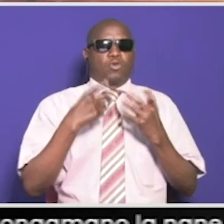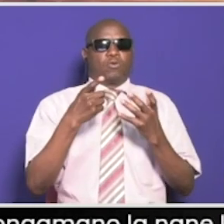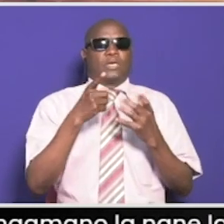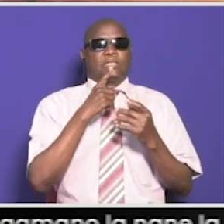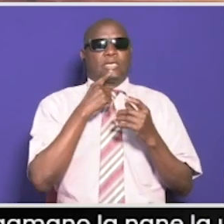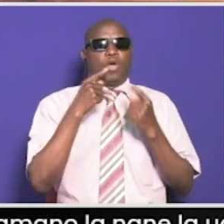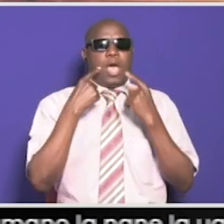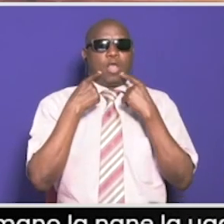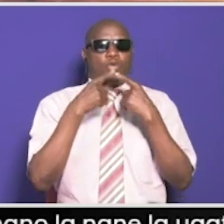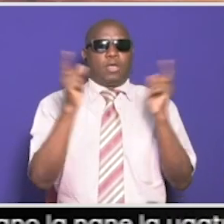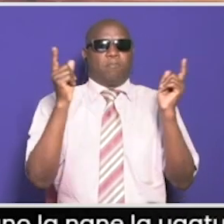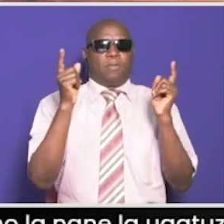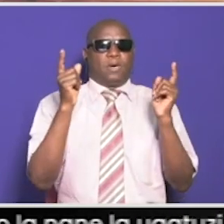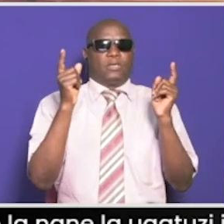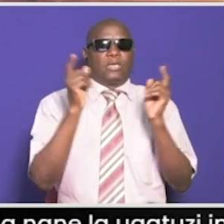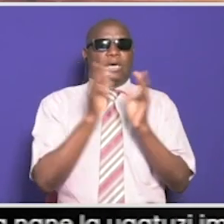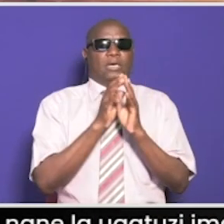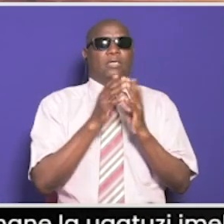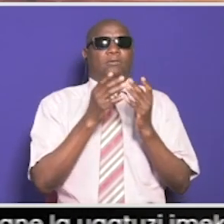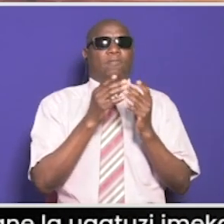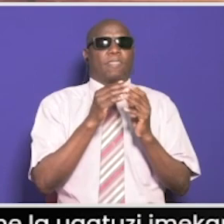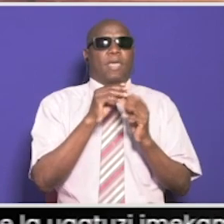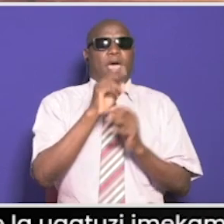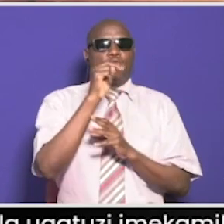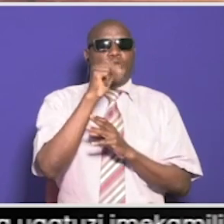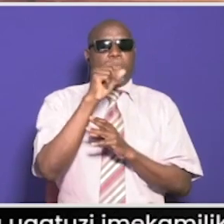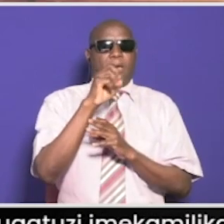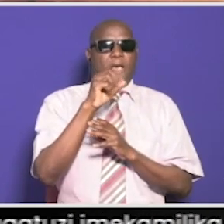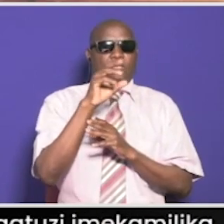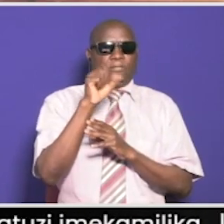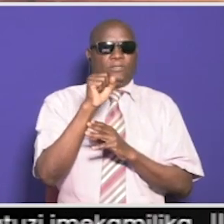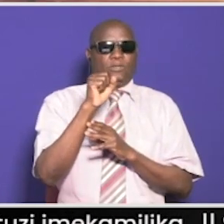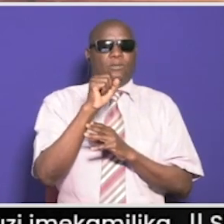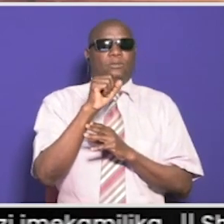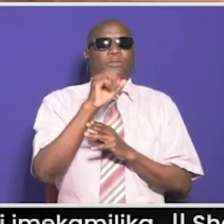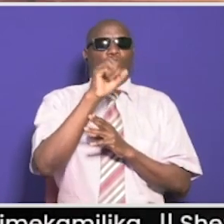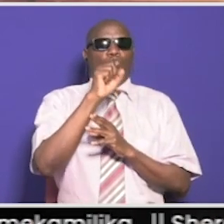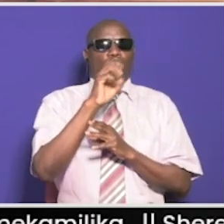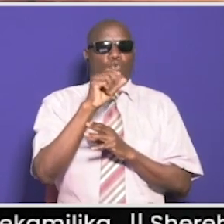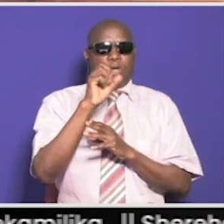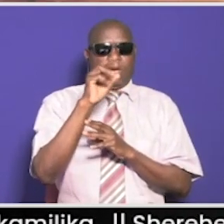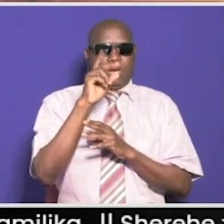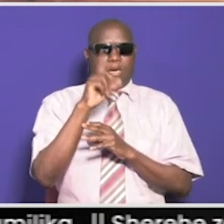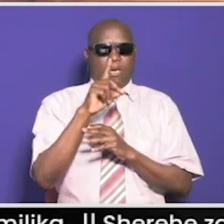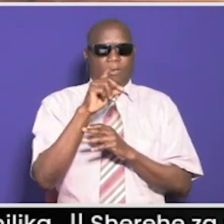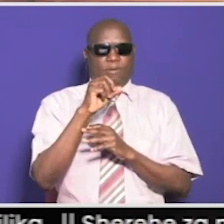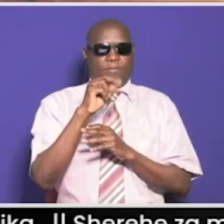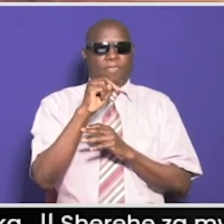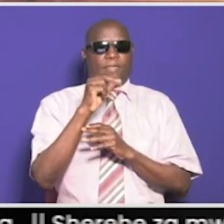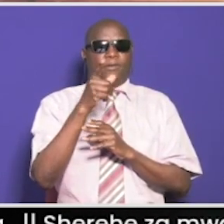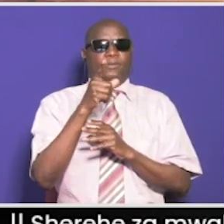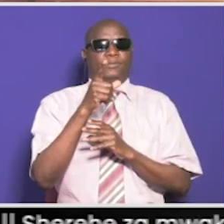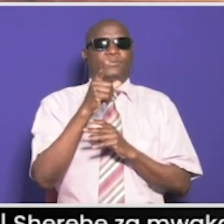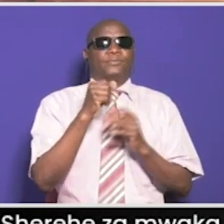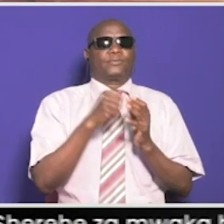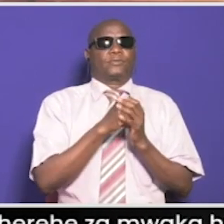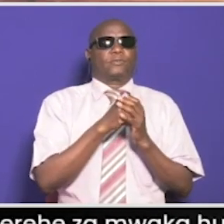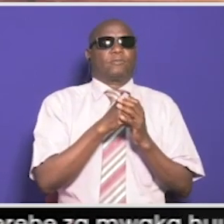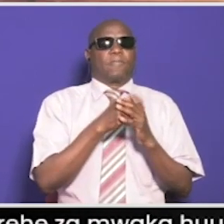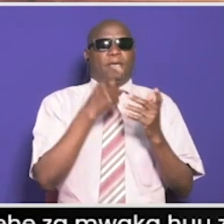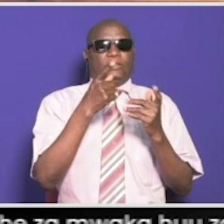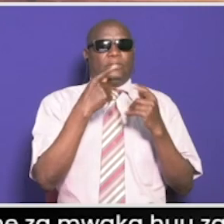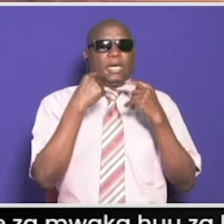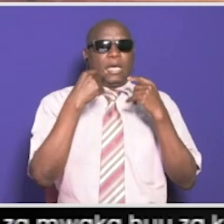Sudan, basi hatua ambayo iliweza kusababisha kufeli kwa utoaji huduma za serikali pamoja na benki, basi